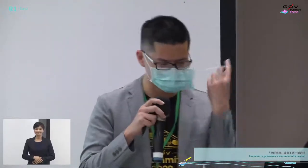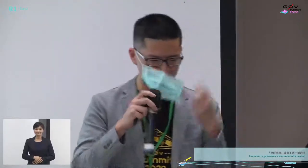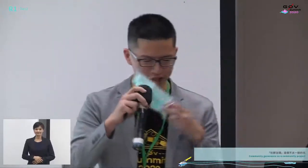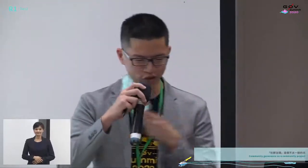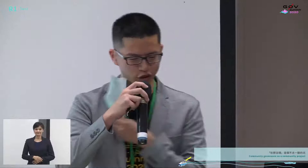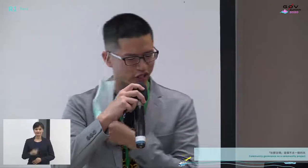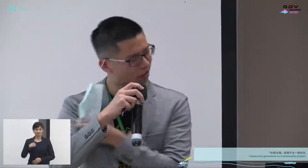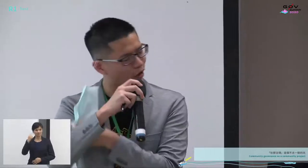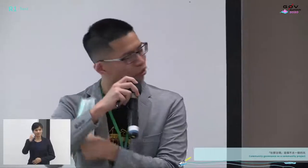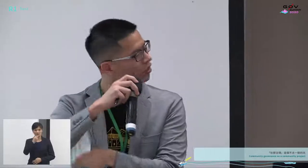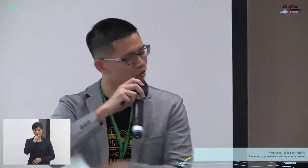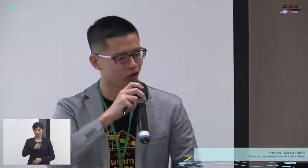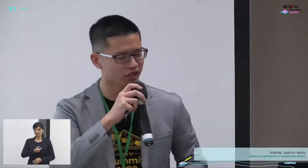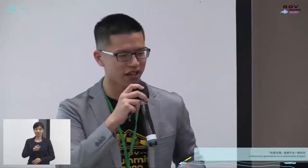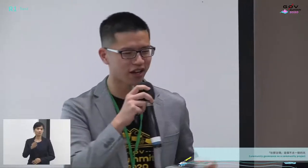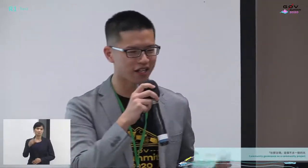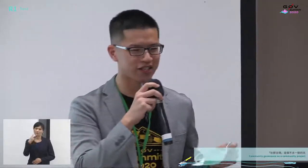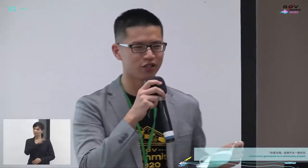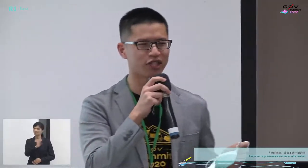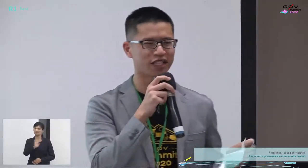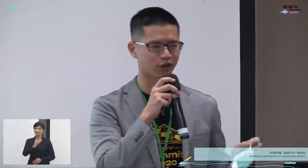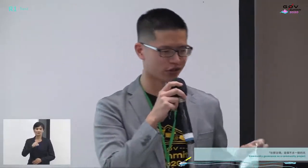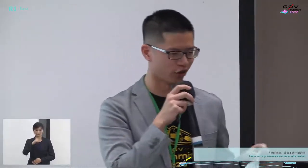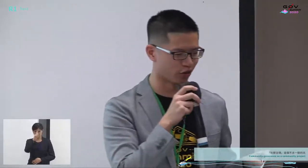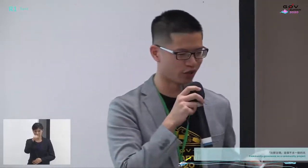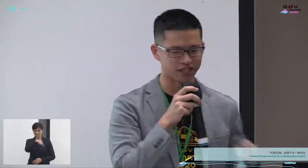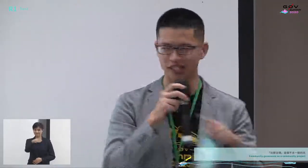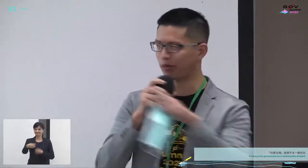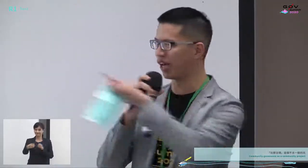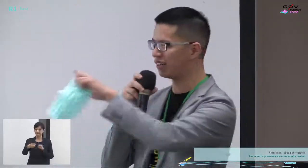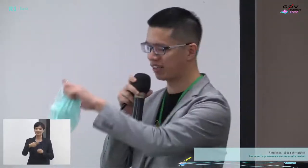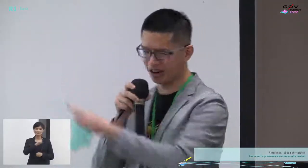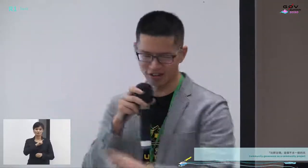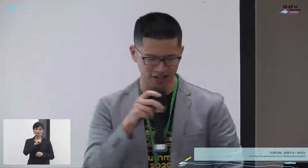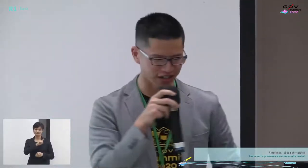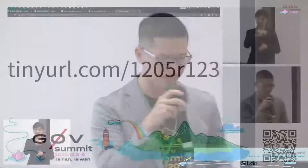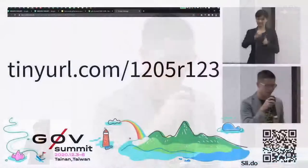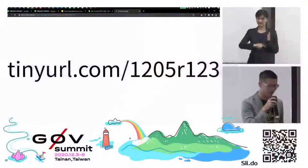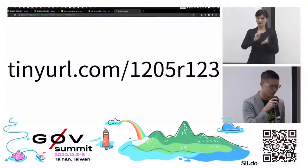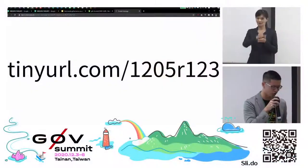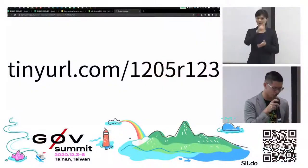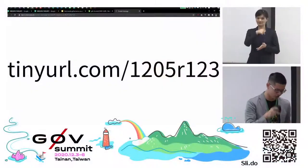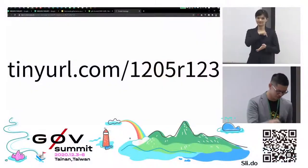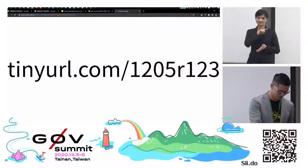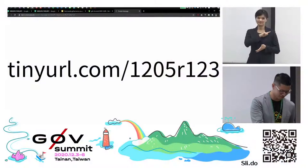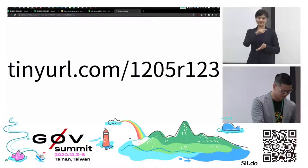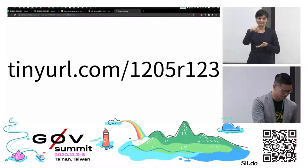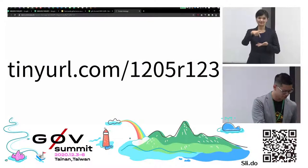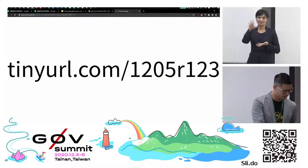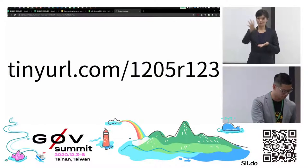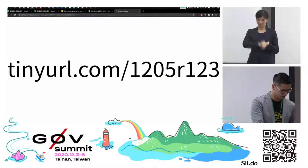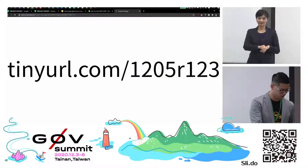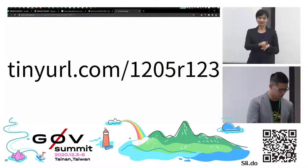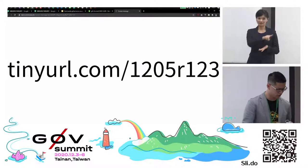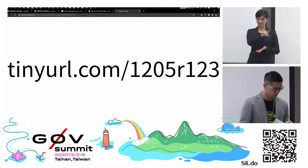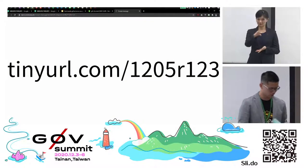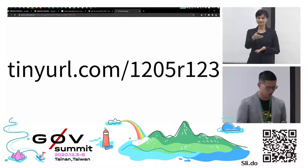不想要讲太久，我想要讨论，所以大家可以自己去下载我的投影片，在这边。好，给大家一分钟。